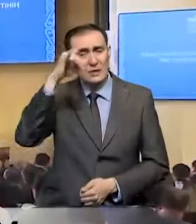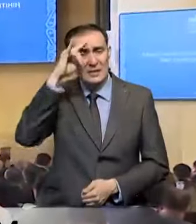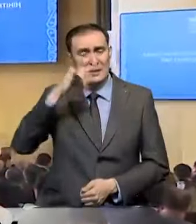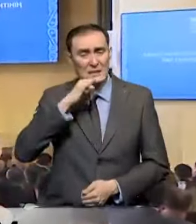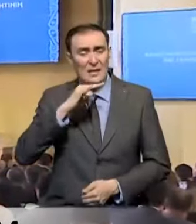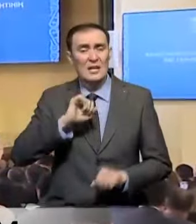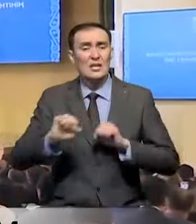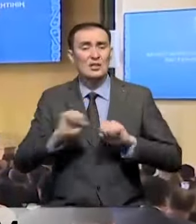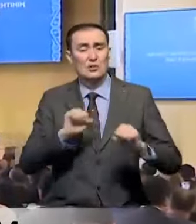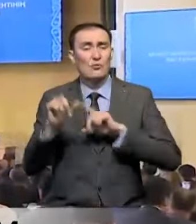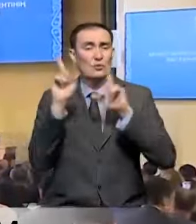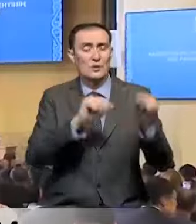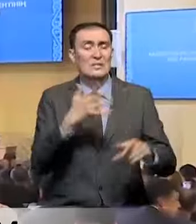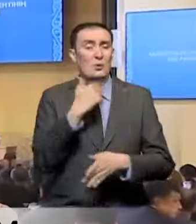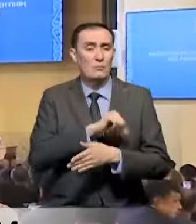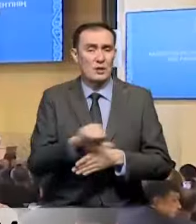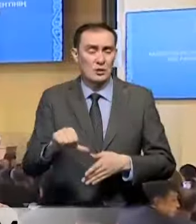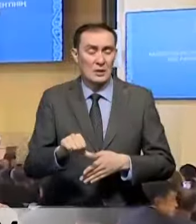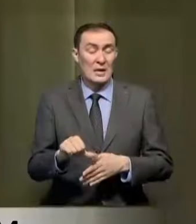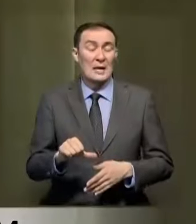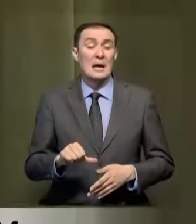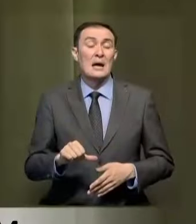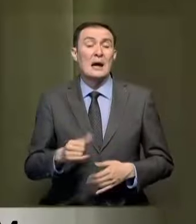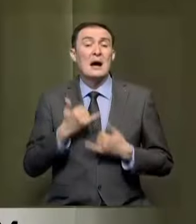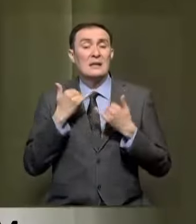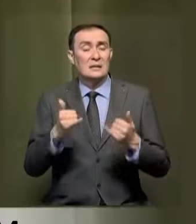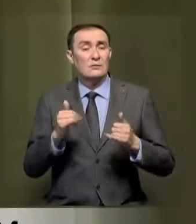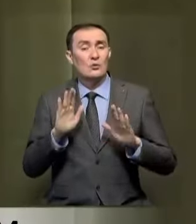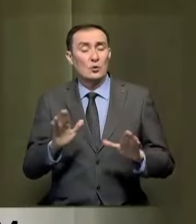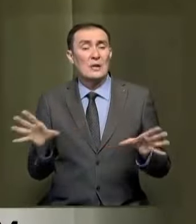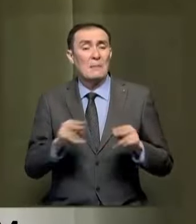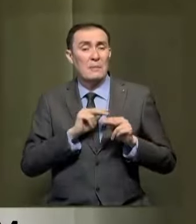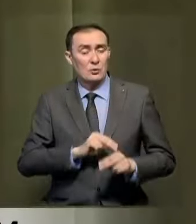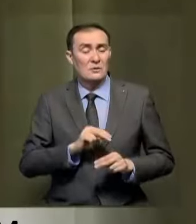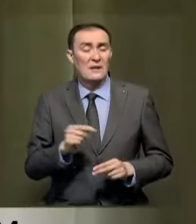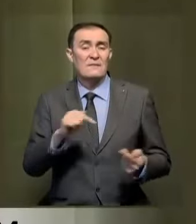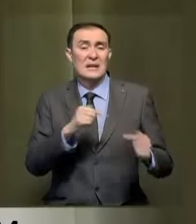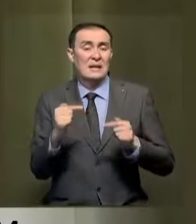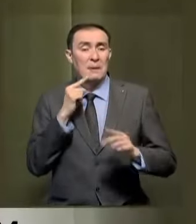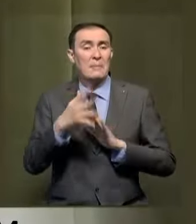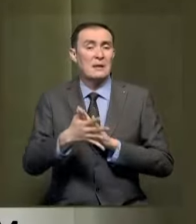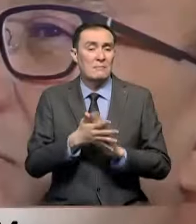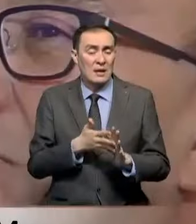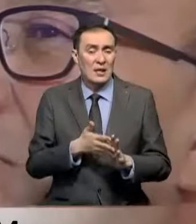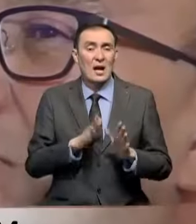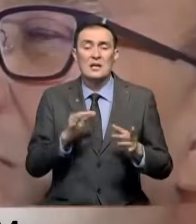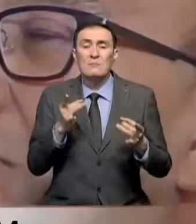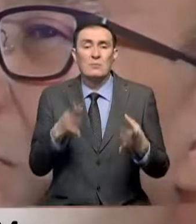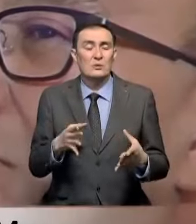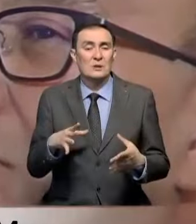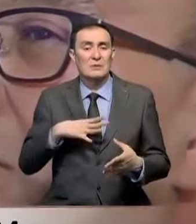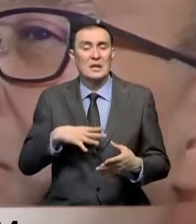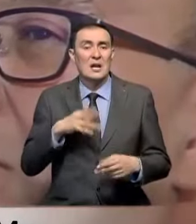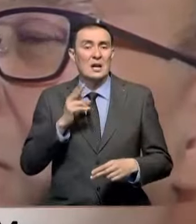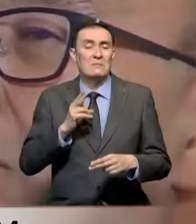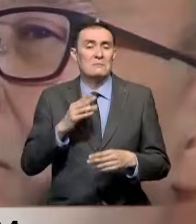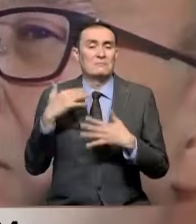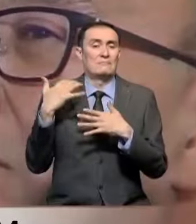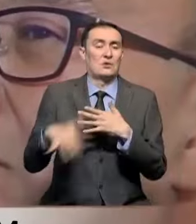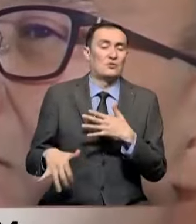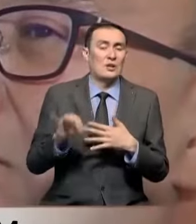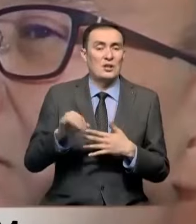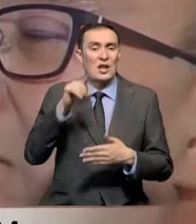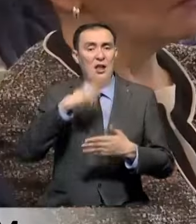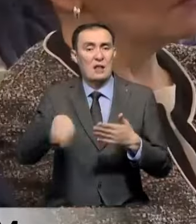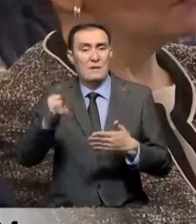проходят стажировку за рубежом при этом ориентироваться на партнёрство и взаимопонимание а не создавать стены отчуждения